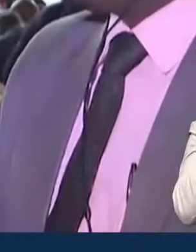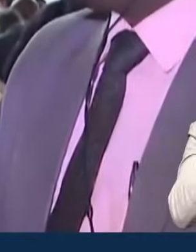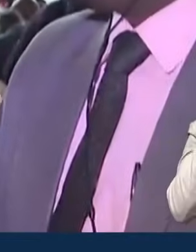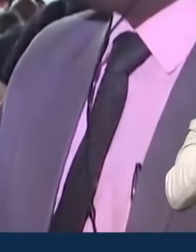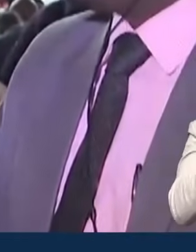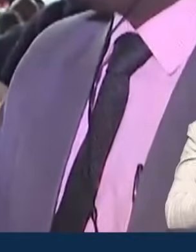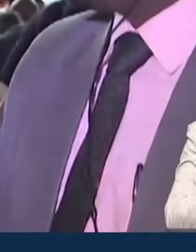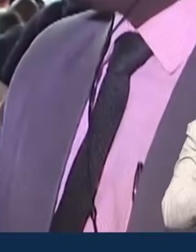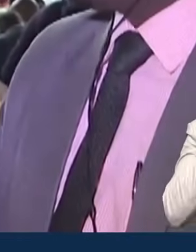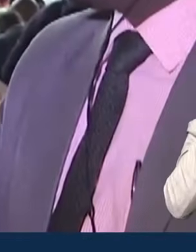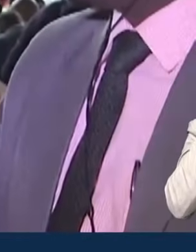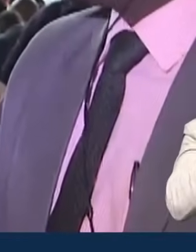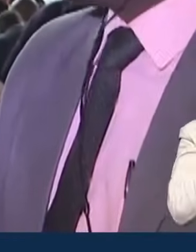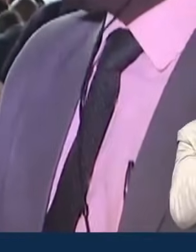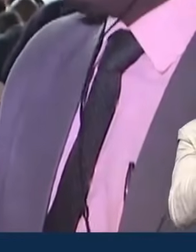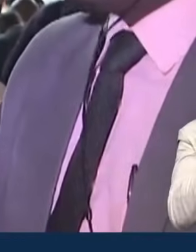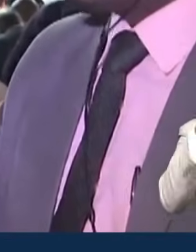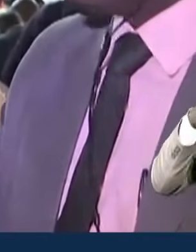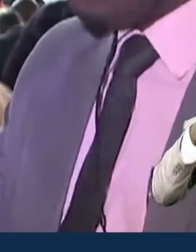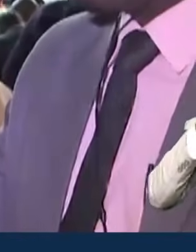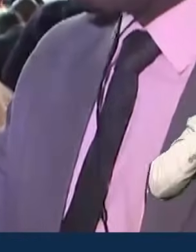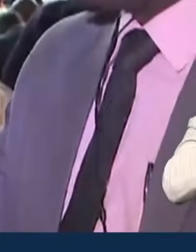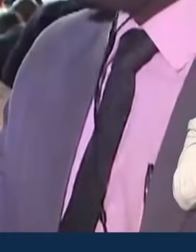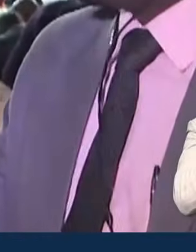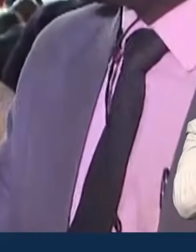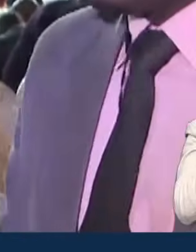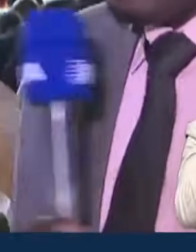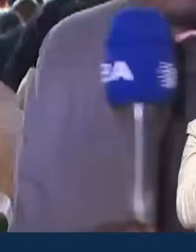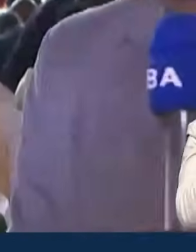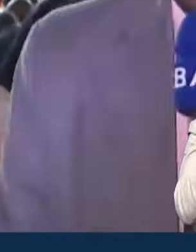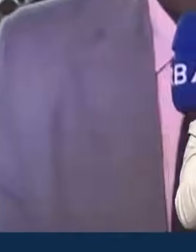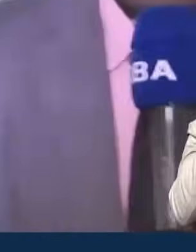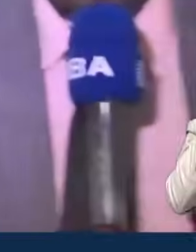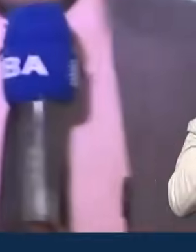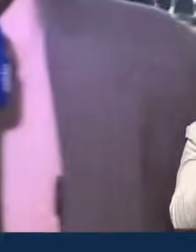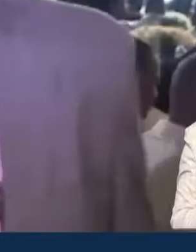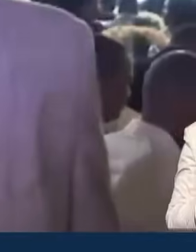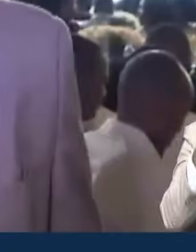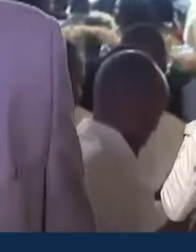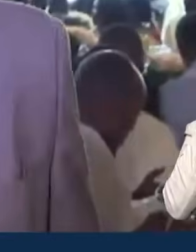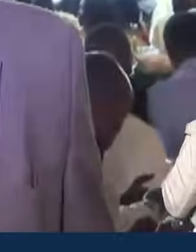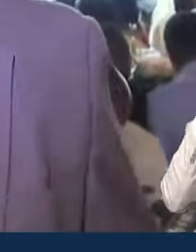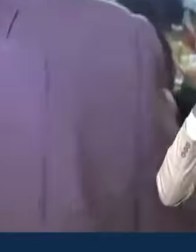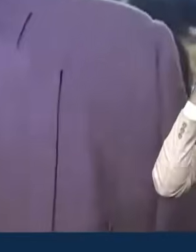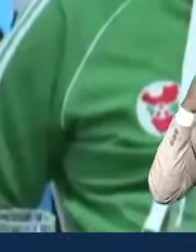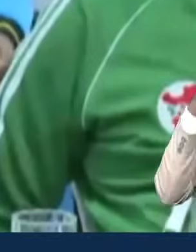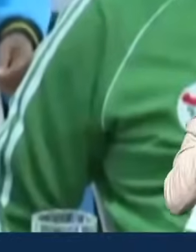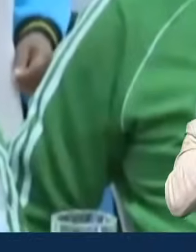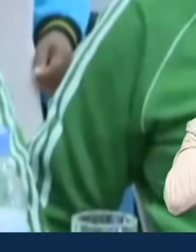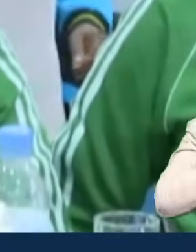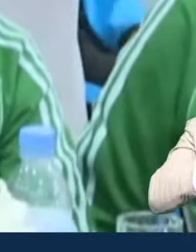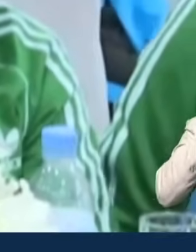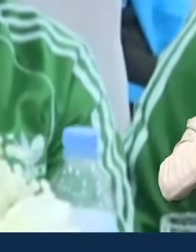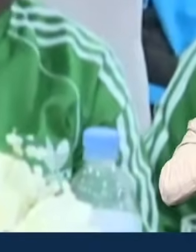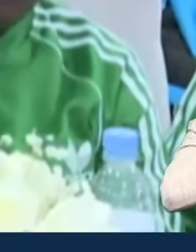Tanzania. Nasa usutani kaza hafa ungaho, ariko cyane cyane Uganda, Kenya, Tanzania. Murakoze cyane Cyubahiro, intego ngo kwari